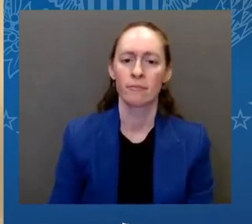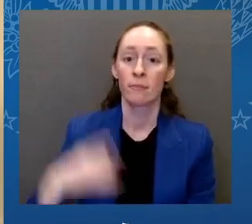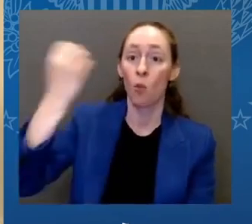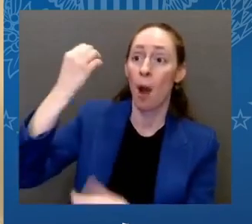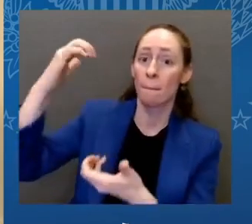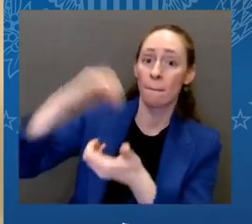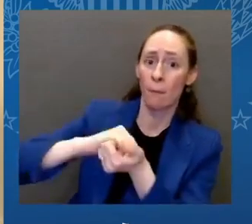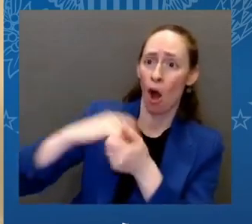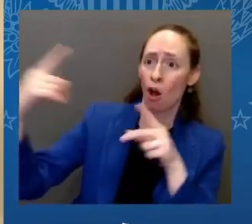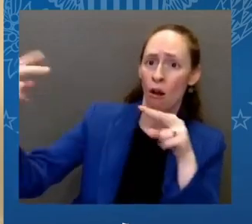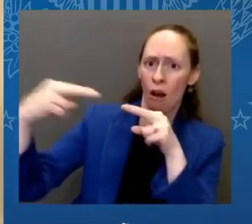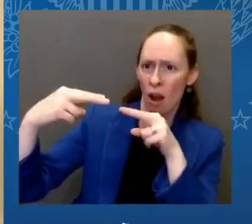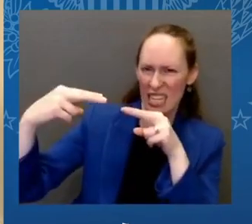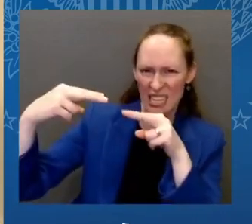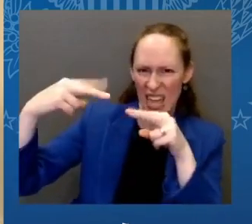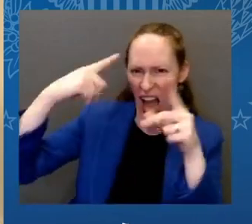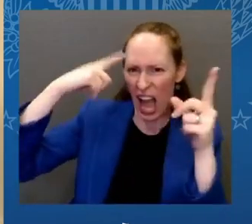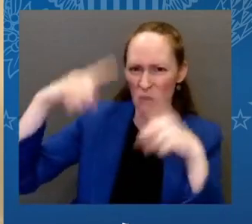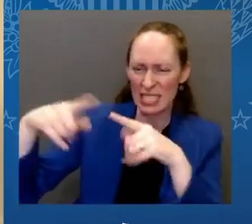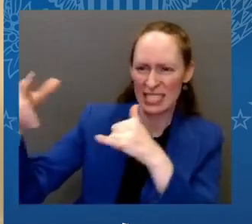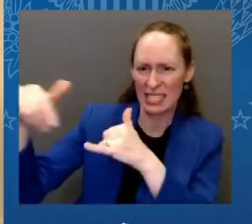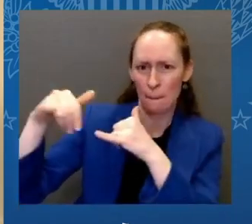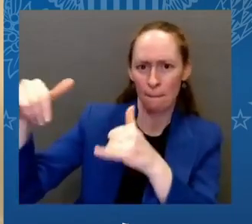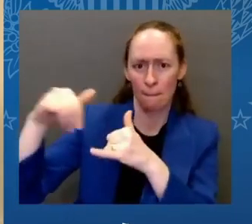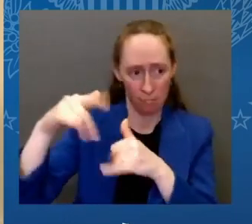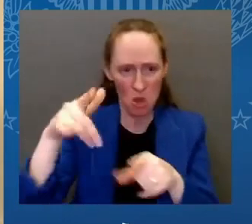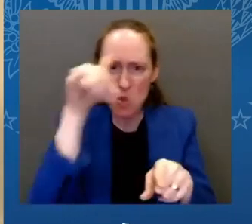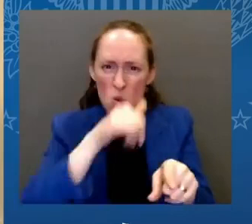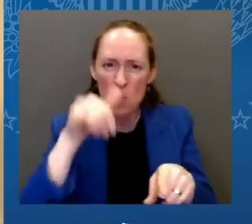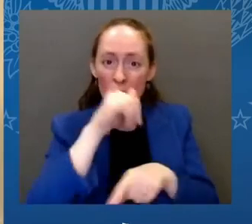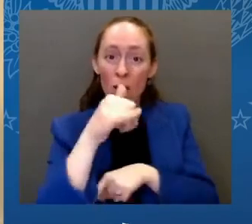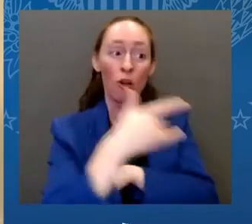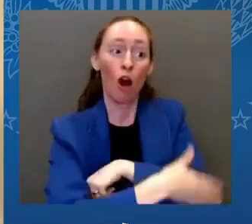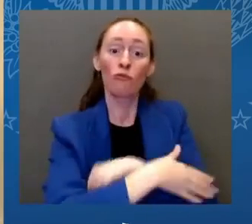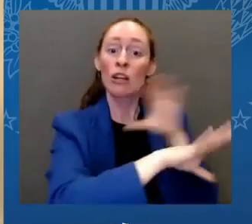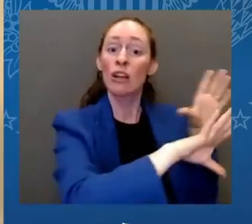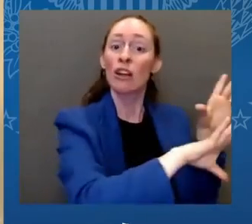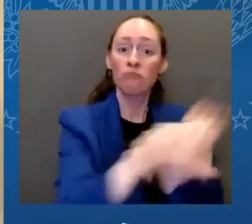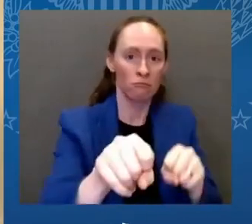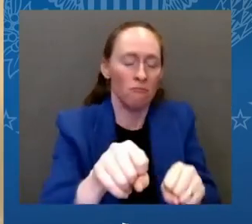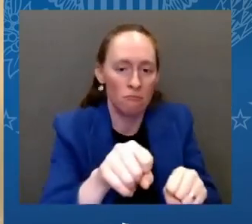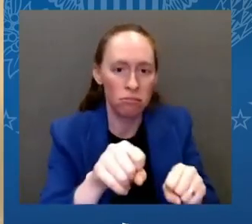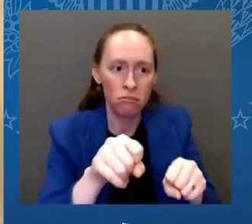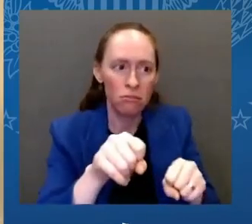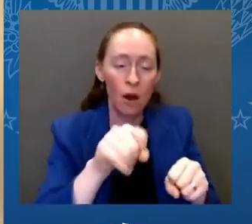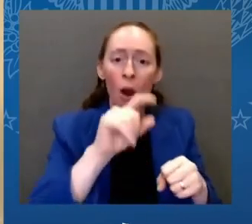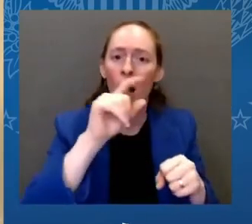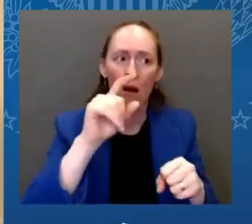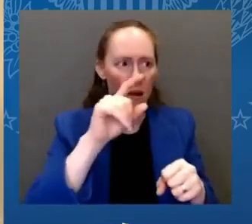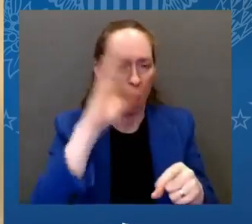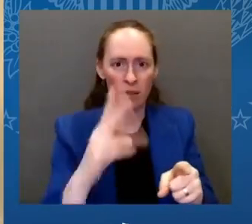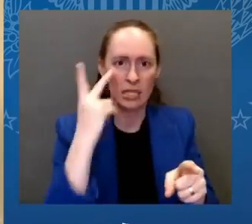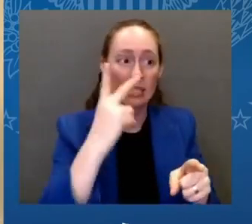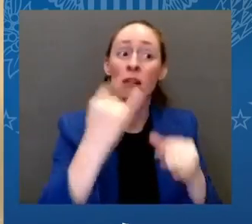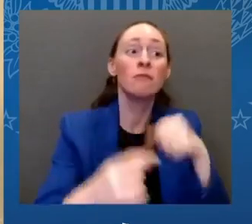Ми ніколи не бачили такого масштабного вторгнення на європейські території з Другої світової війни, і те,